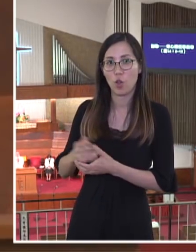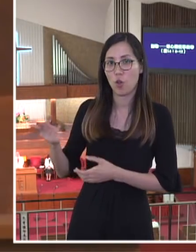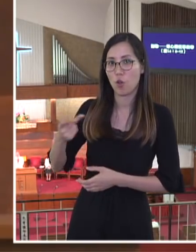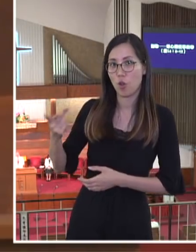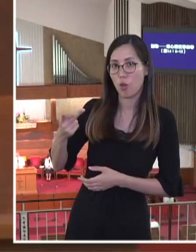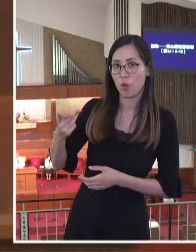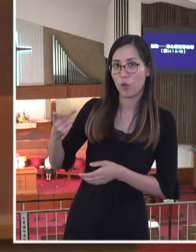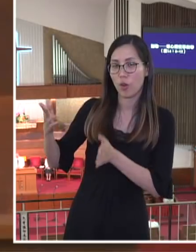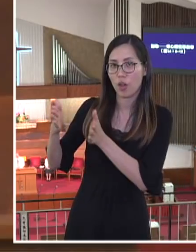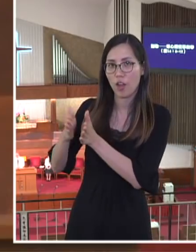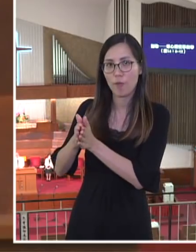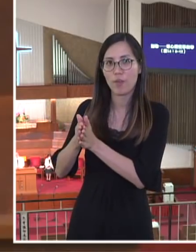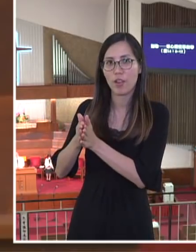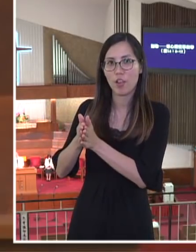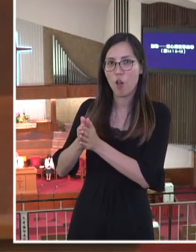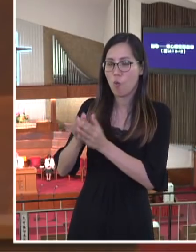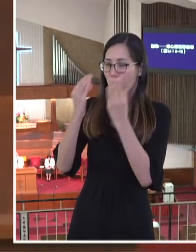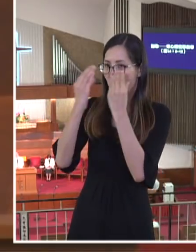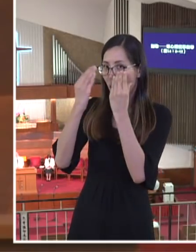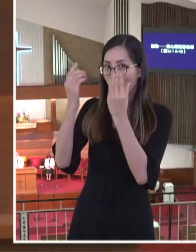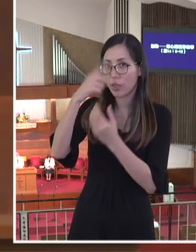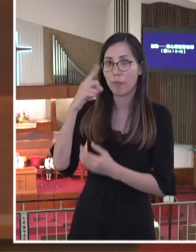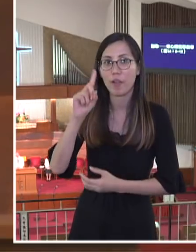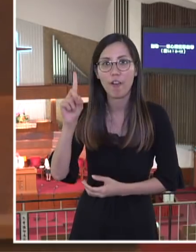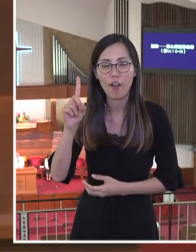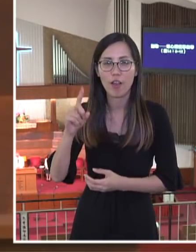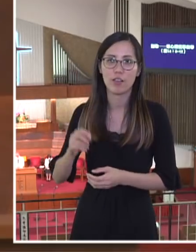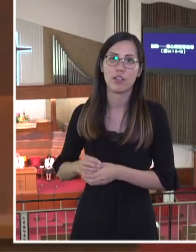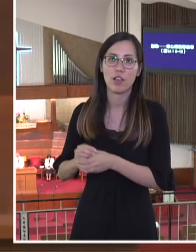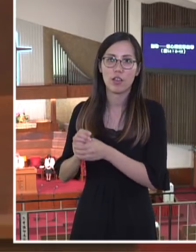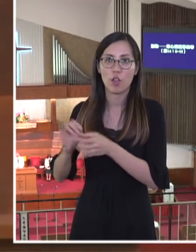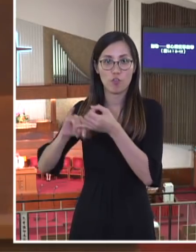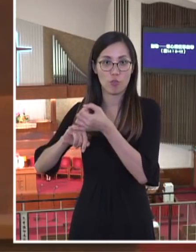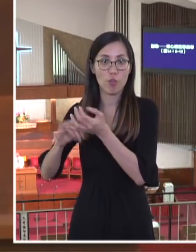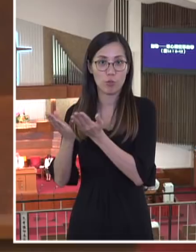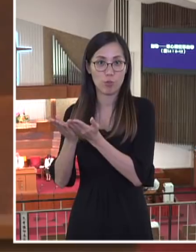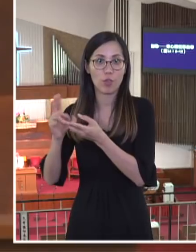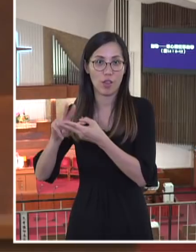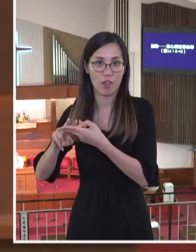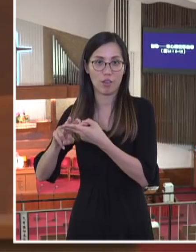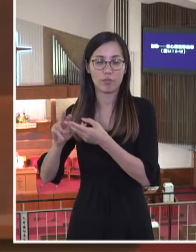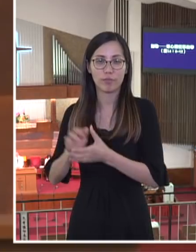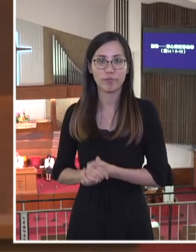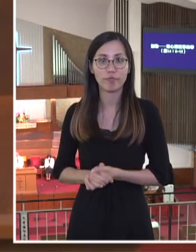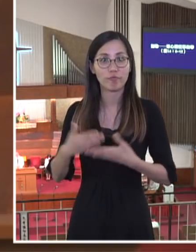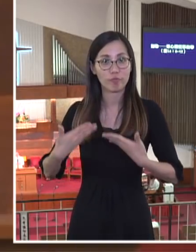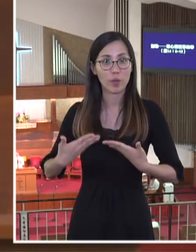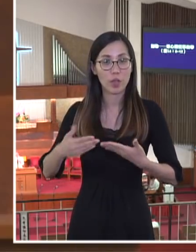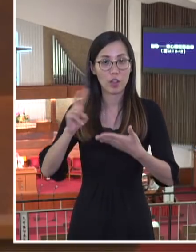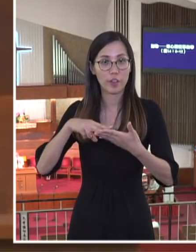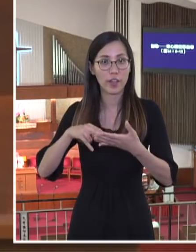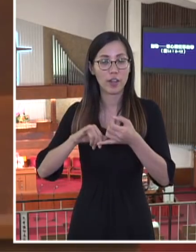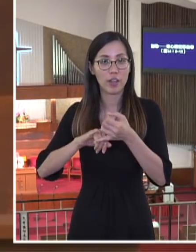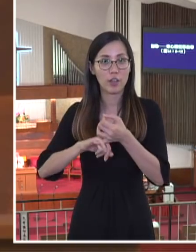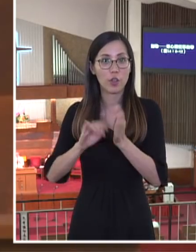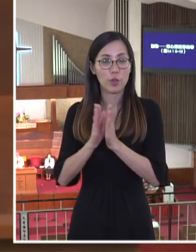擺在約書亞的身上。今天我想和大家透過約書亞記，在這裡有一段